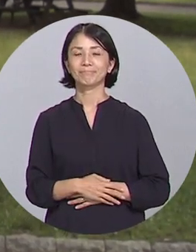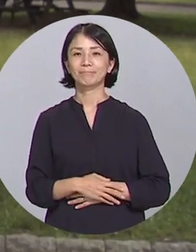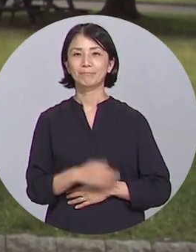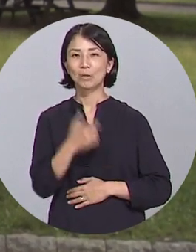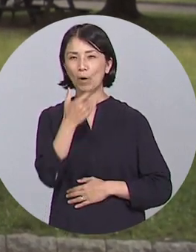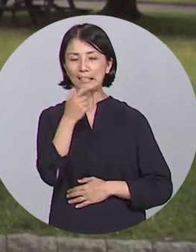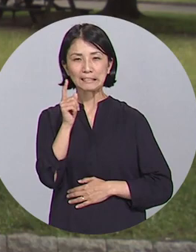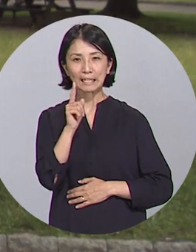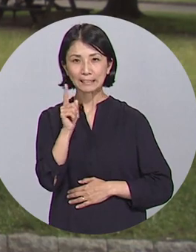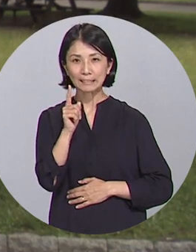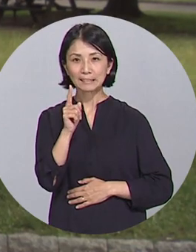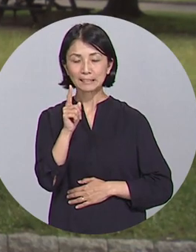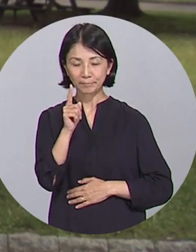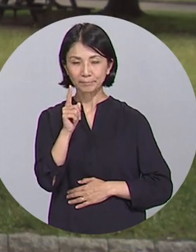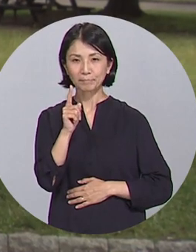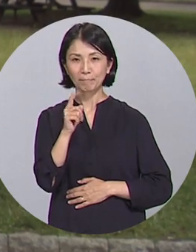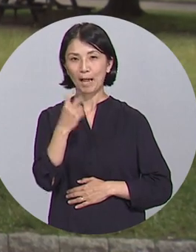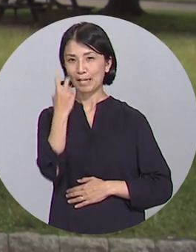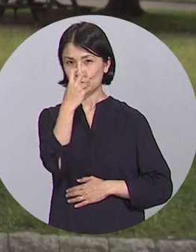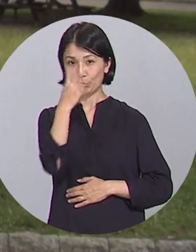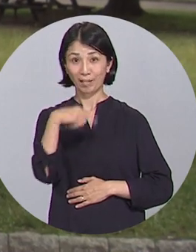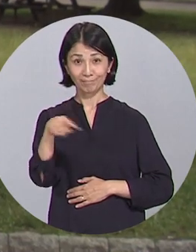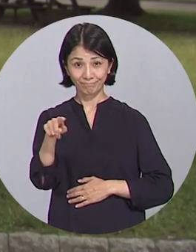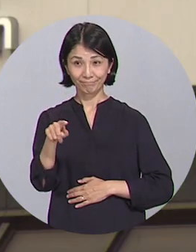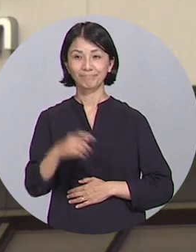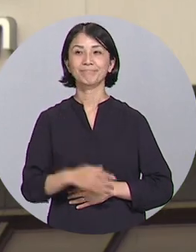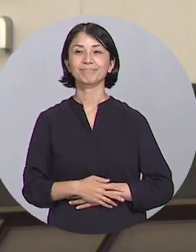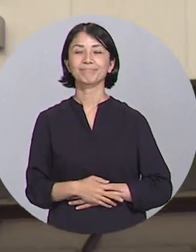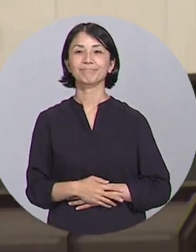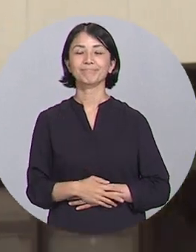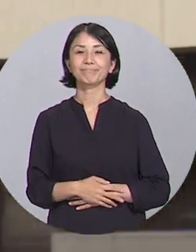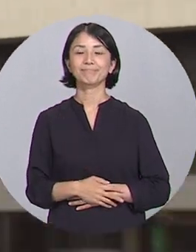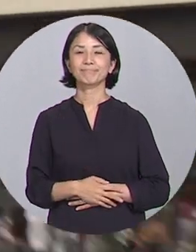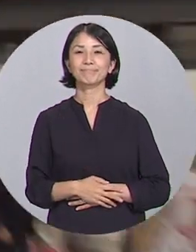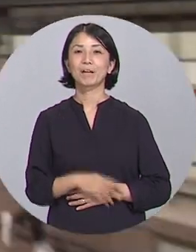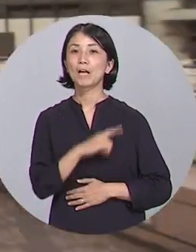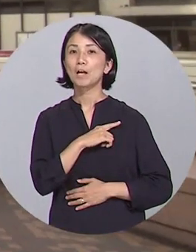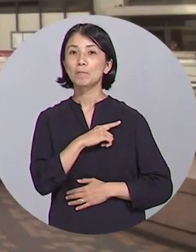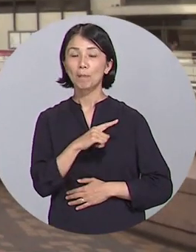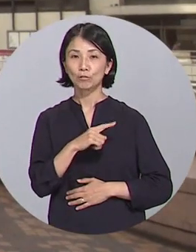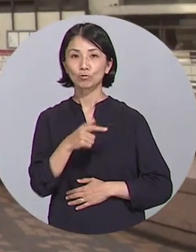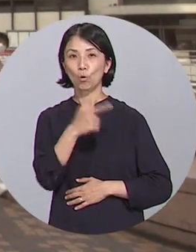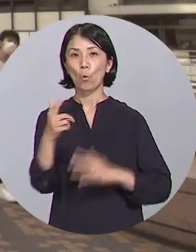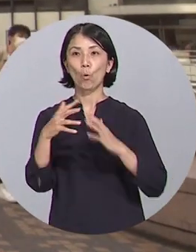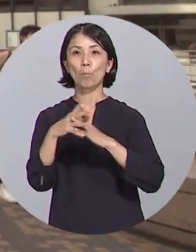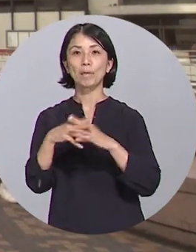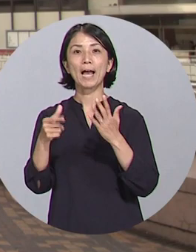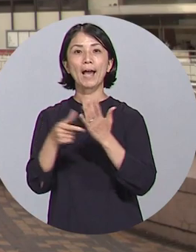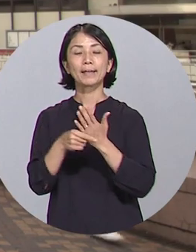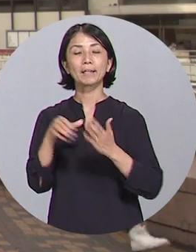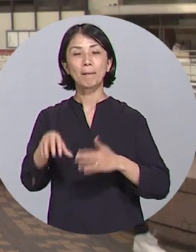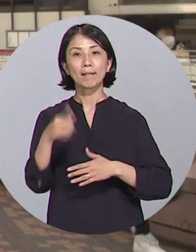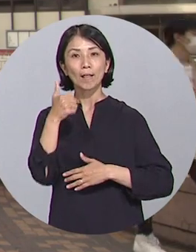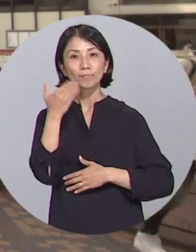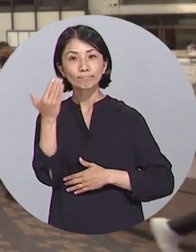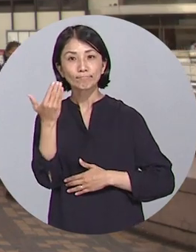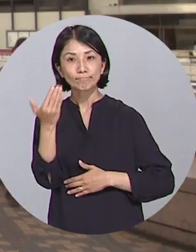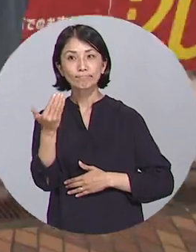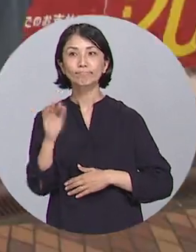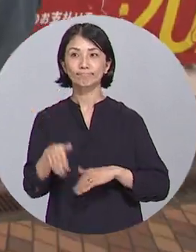う和菓子なんでしょうか。早速調査しに行きます。まずは大宮駅前で聞いてみました